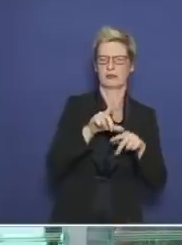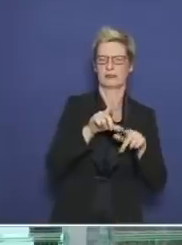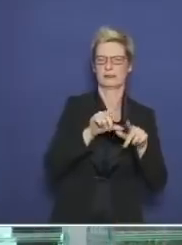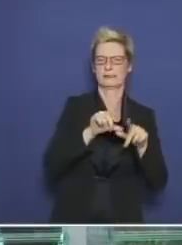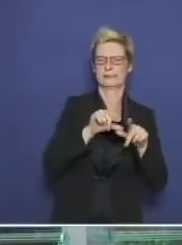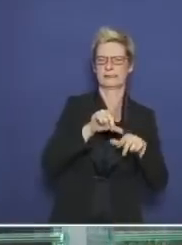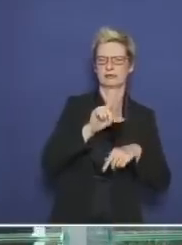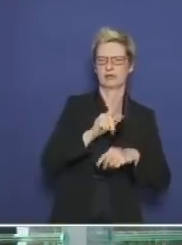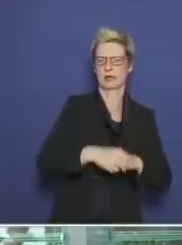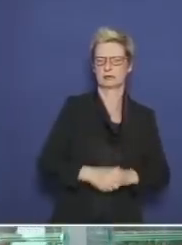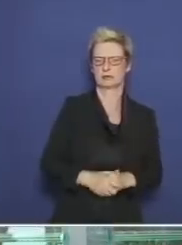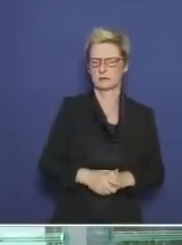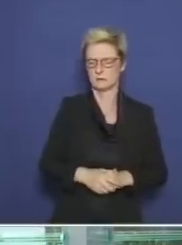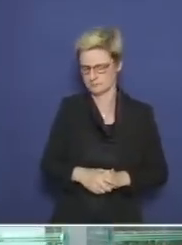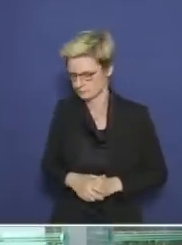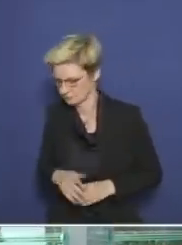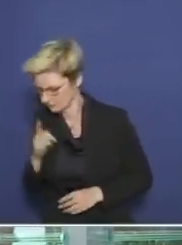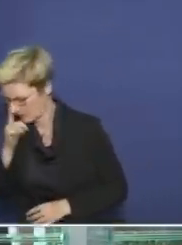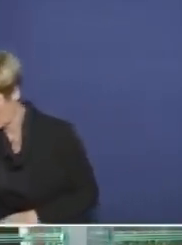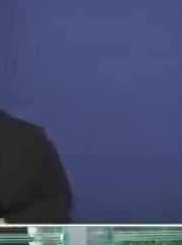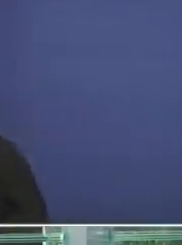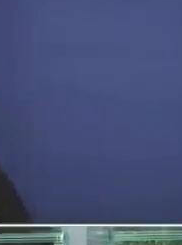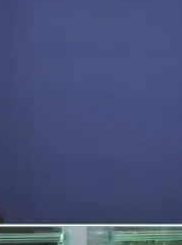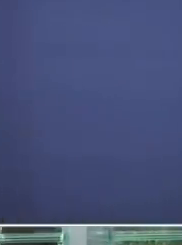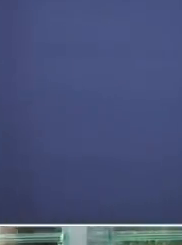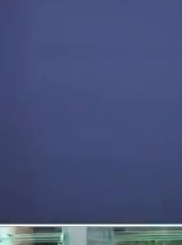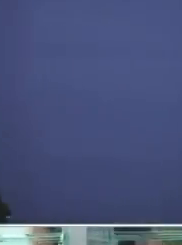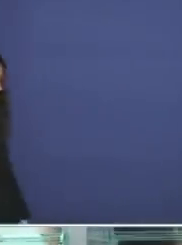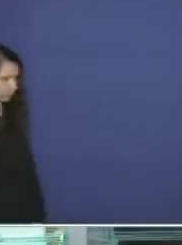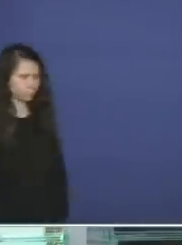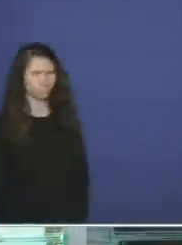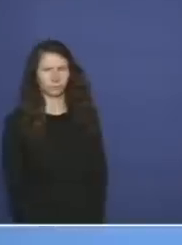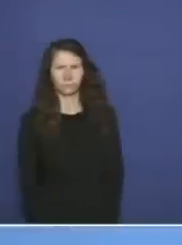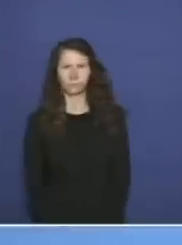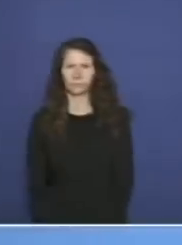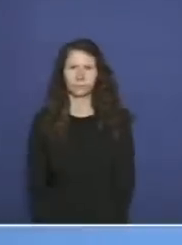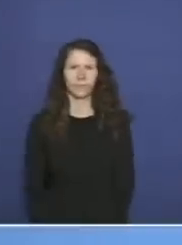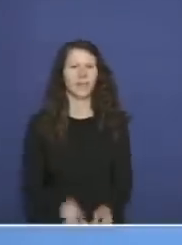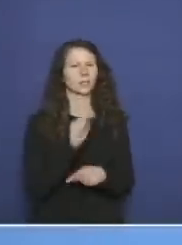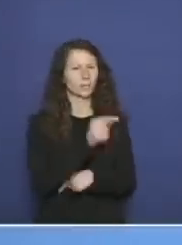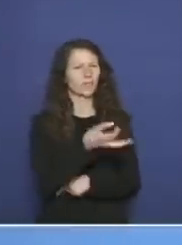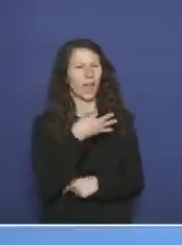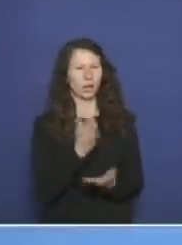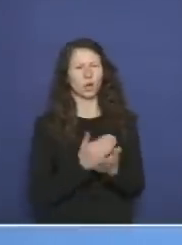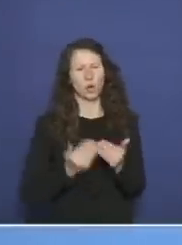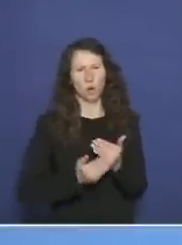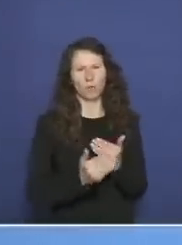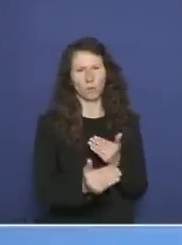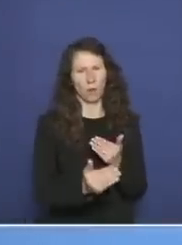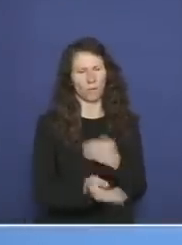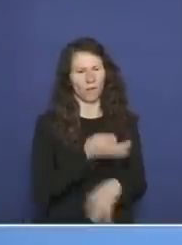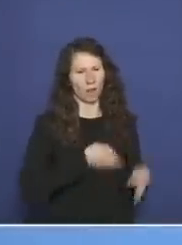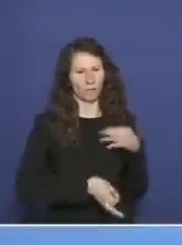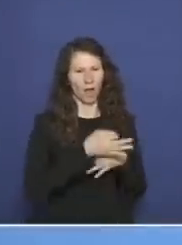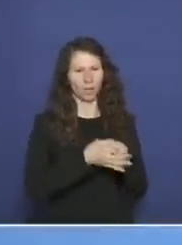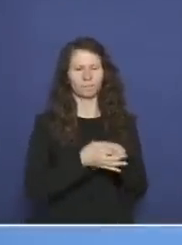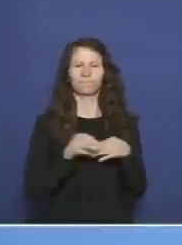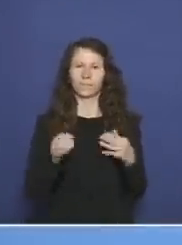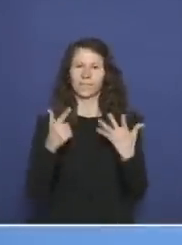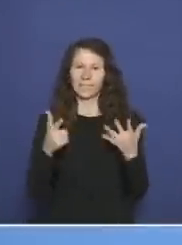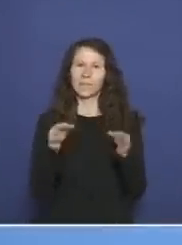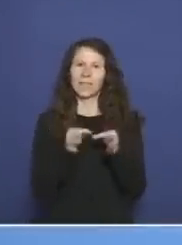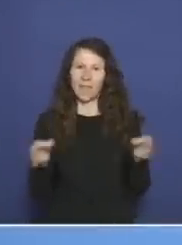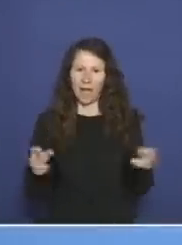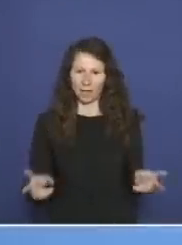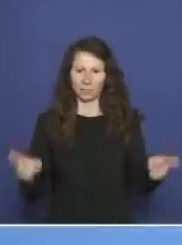Ja, das ist eine Frage, die uns schon oft gestellt wurde. Wie gesagt, man berechnet eben immer über ein Fenster von 7 Tagen. Und nicht eben